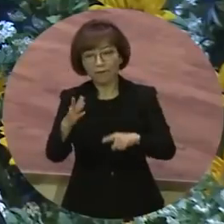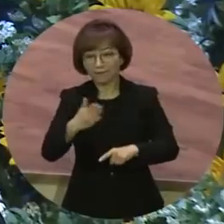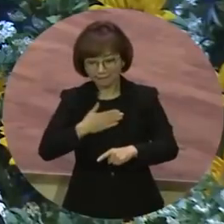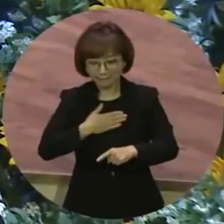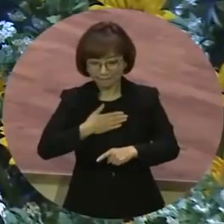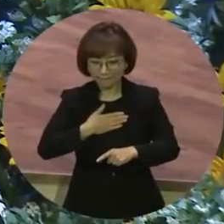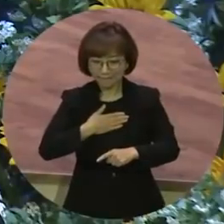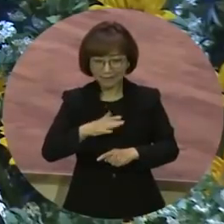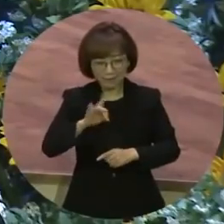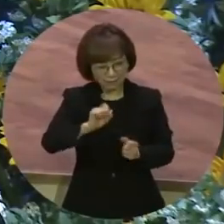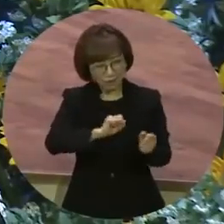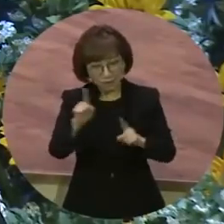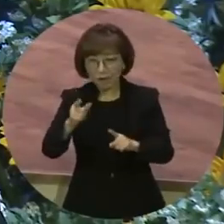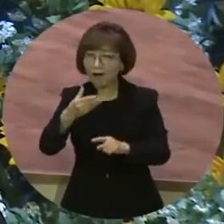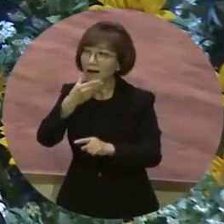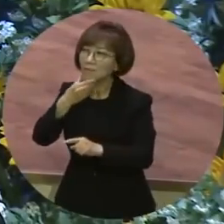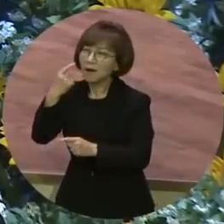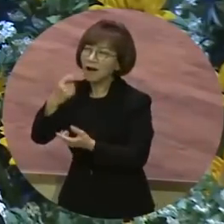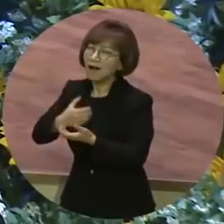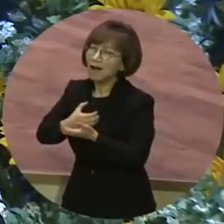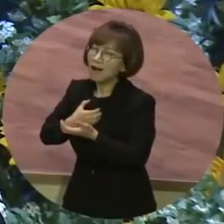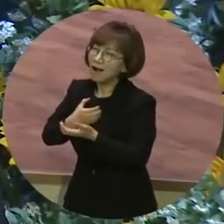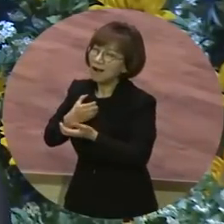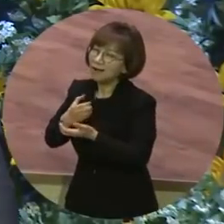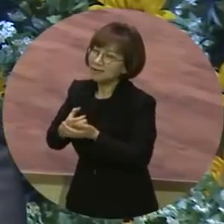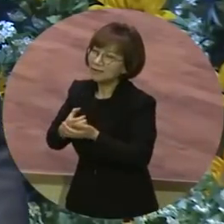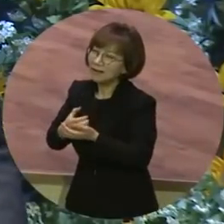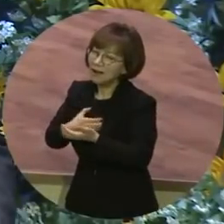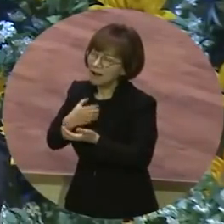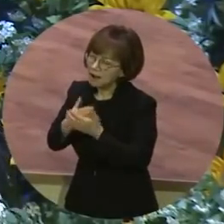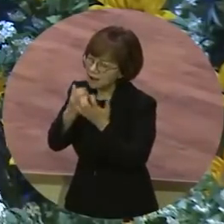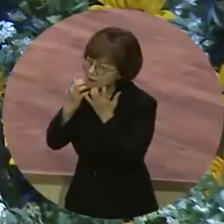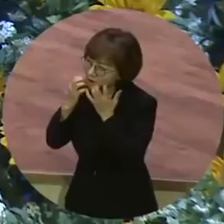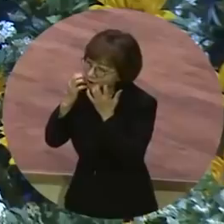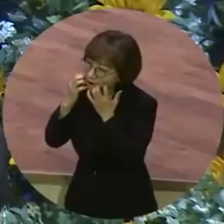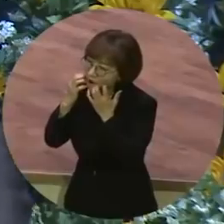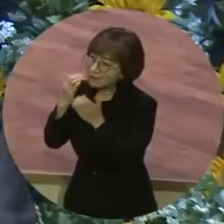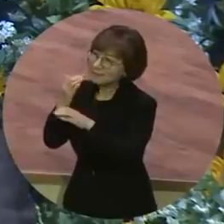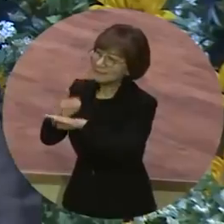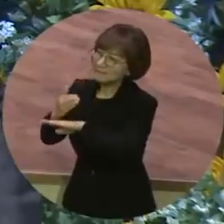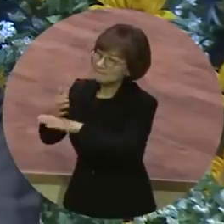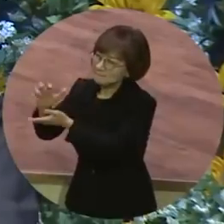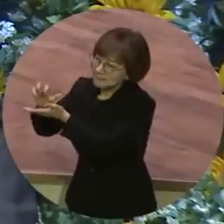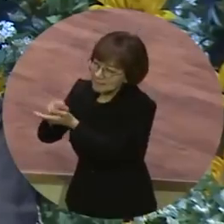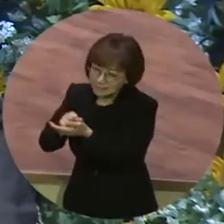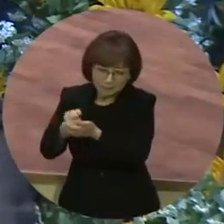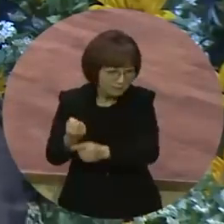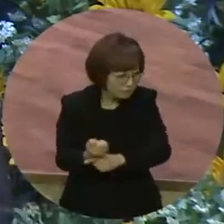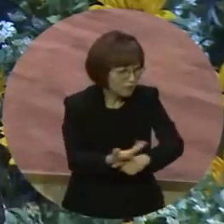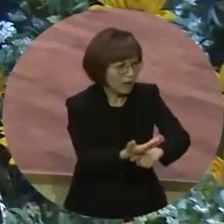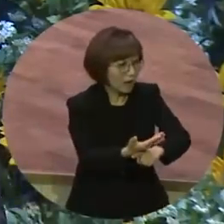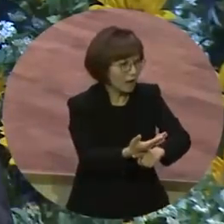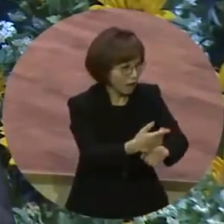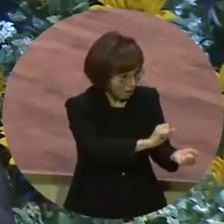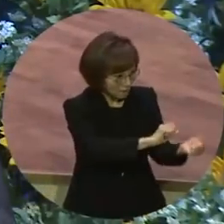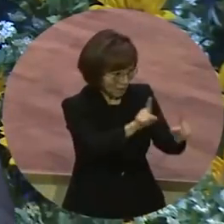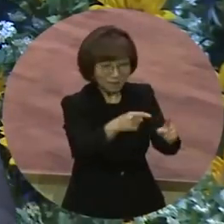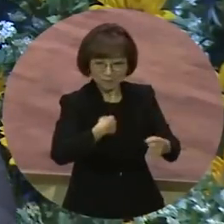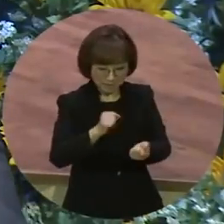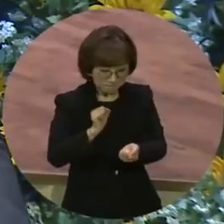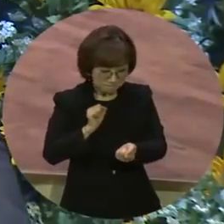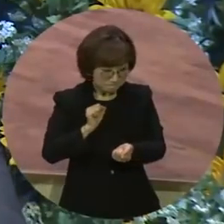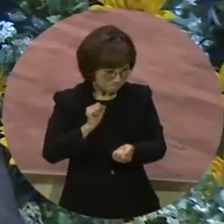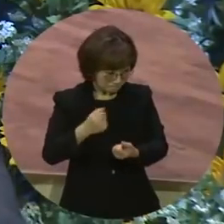감격이 체험되면서 그 감격이 내게 있으면서 다른 사람을 살게 되는 겁니다. 감격이